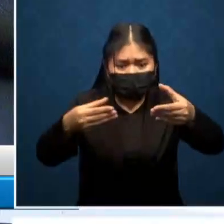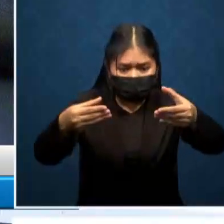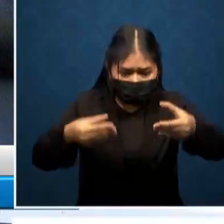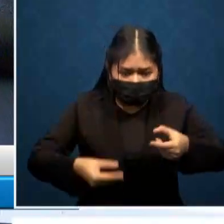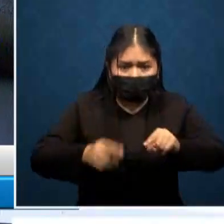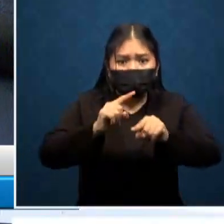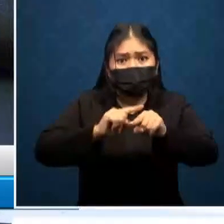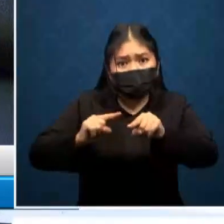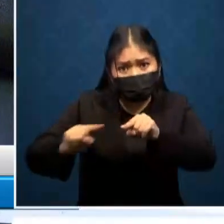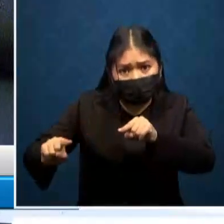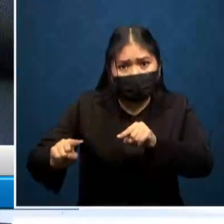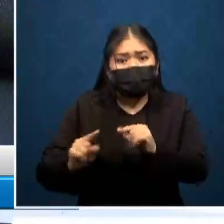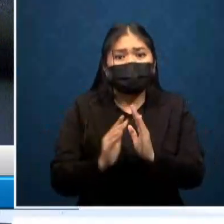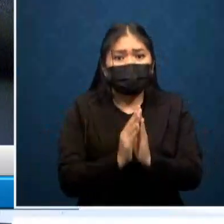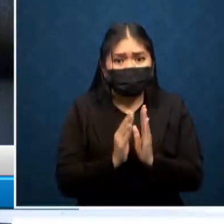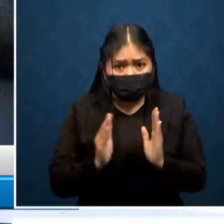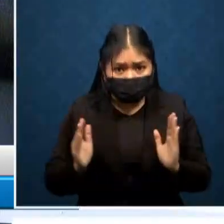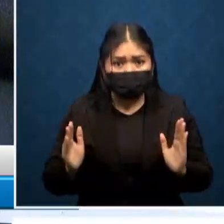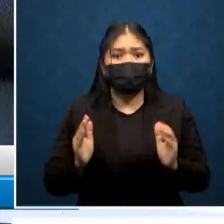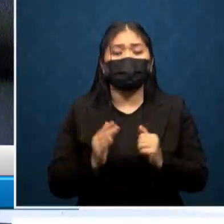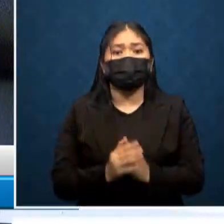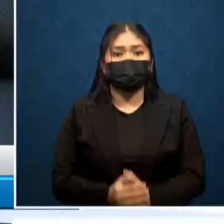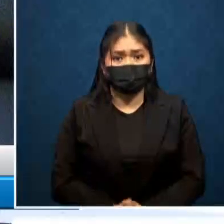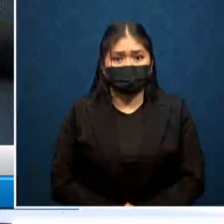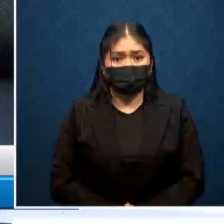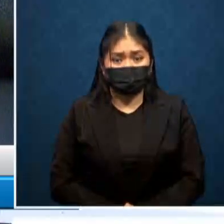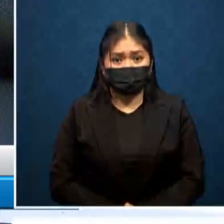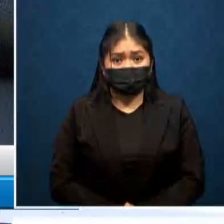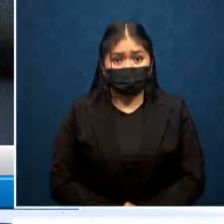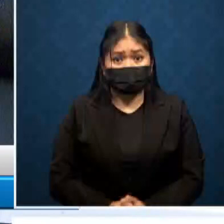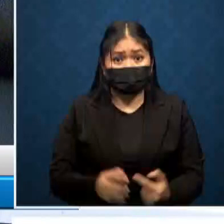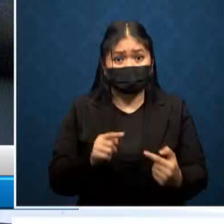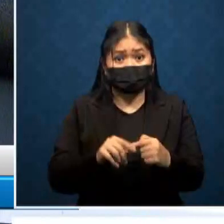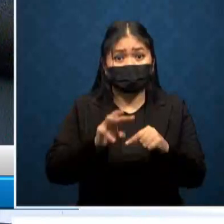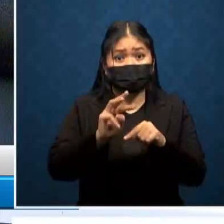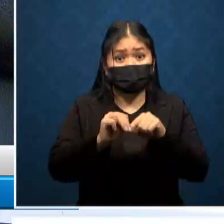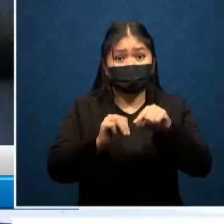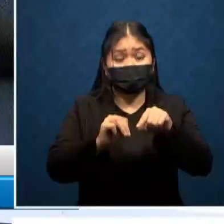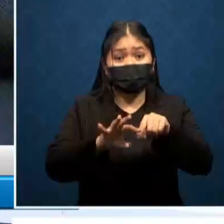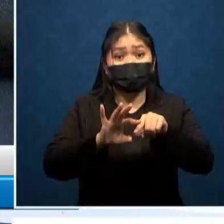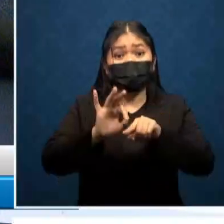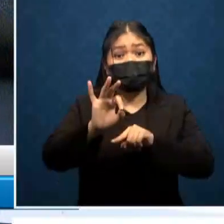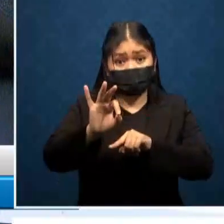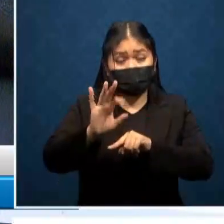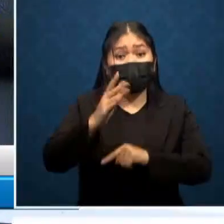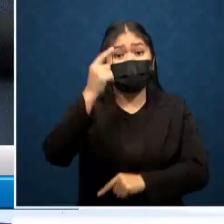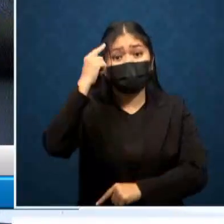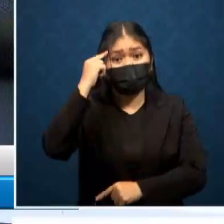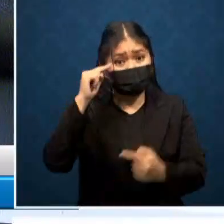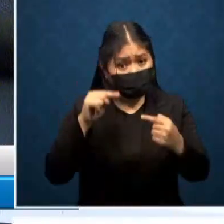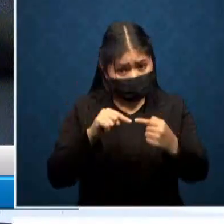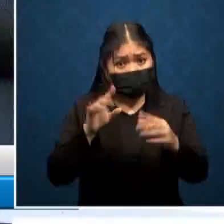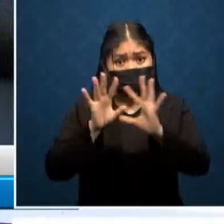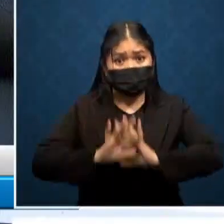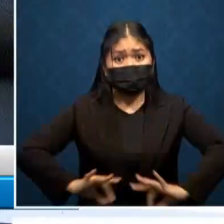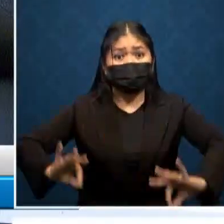ากสมาชิกสภาแทนราษฎรนะครับโดยเฉพาะยิ่งมาตรา 9นี่นะครับผมถือว่าเป็นมาตราที่สำคัญ